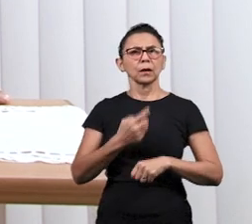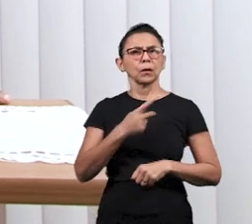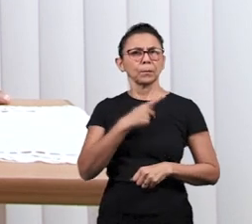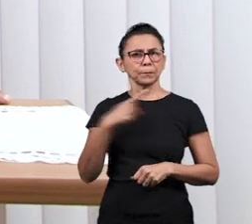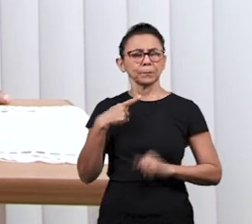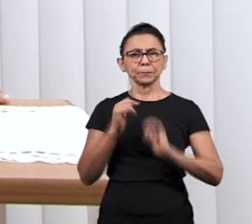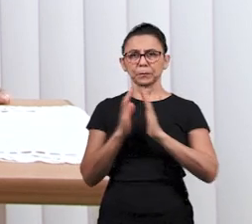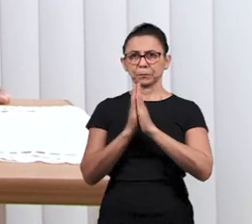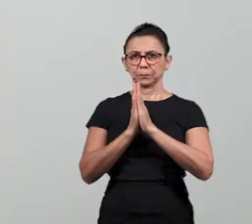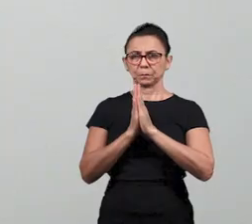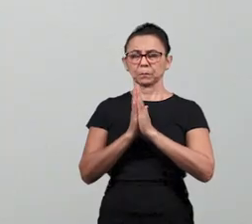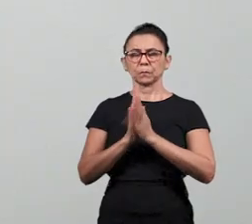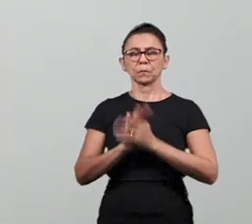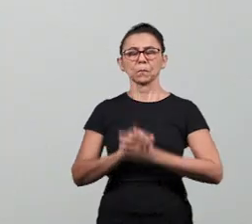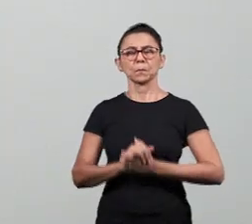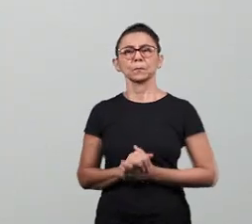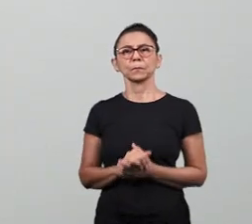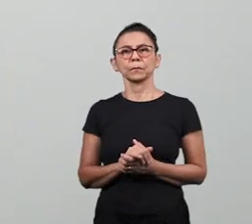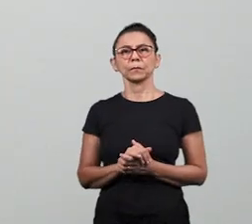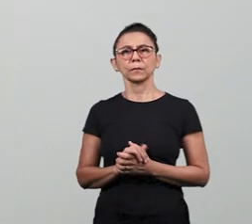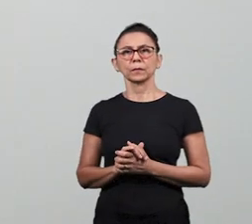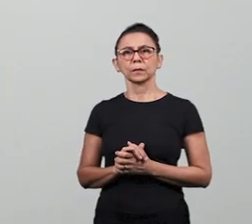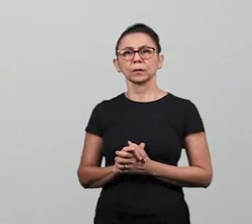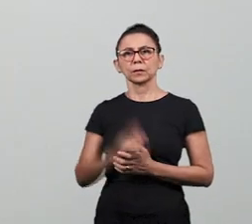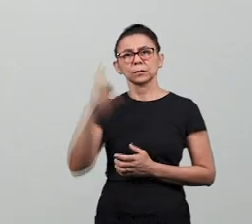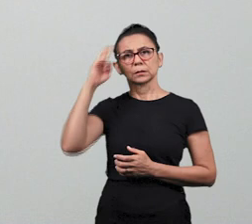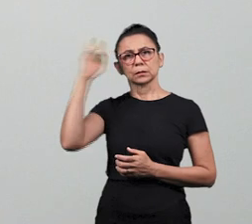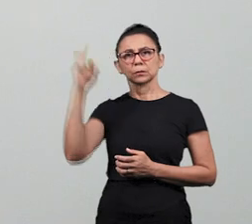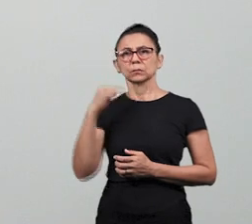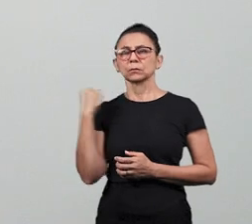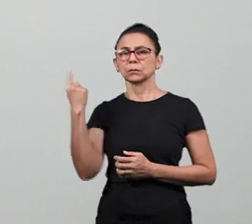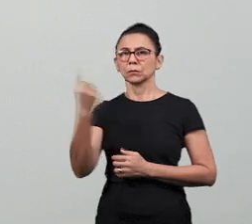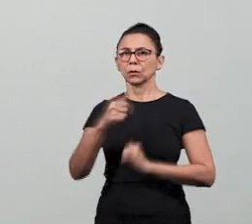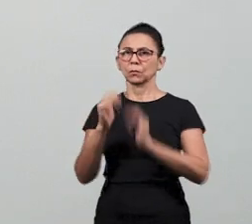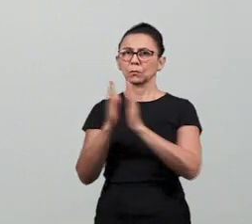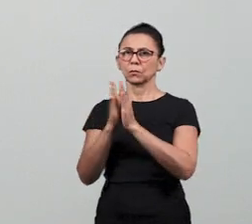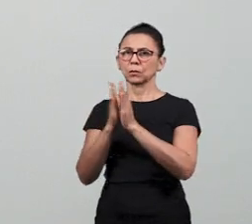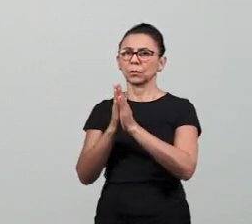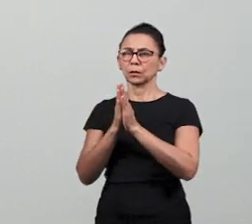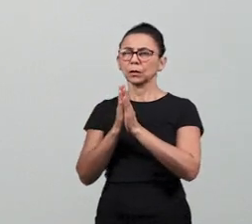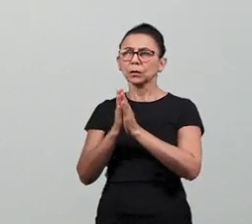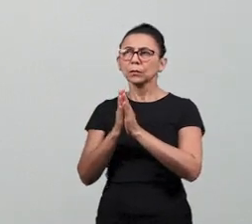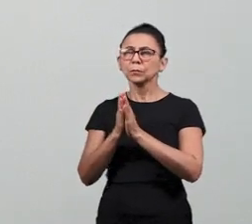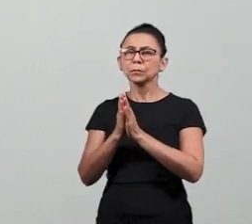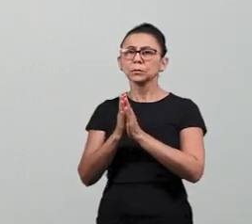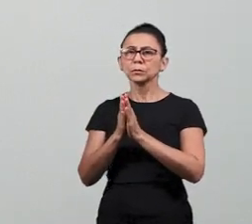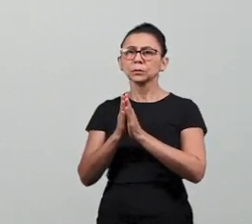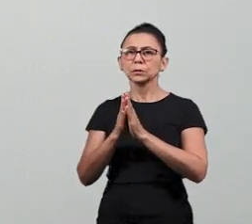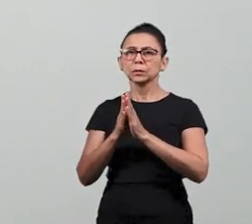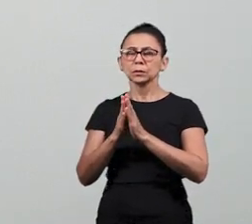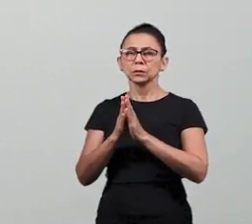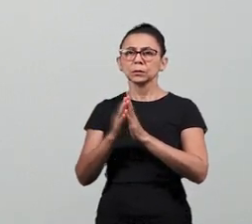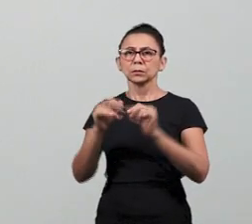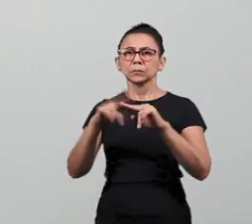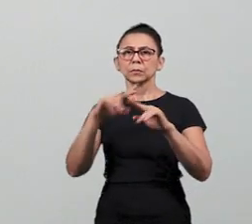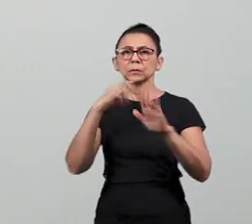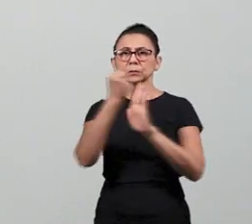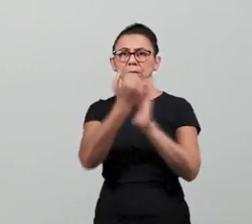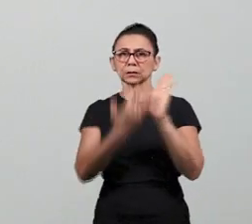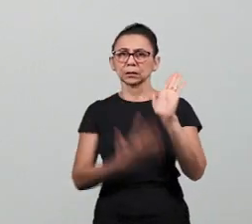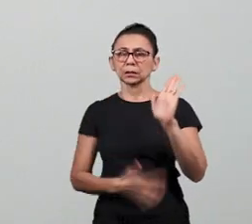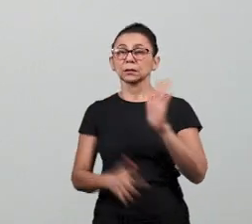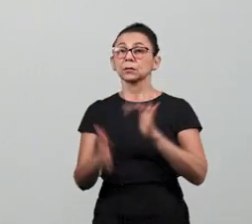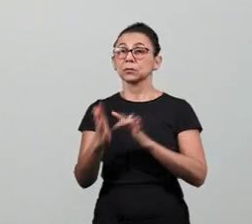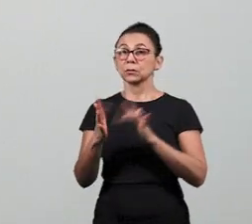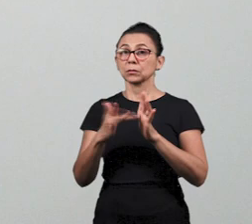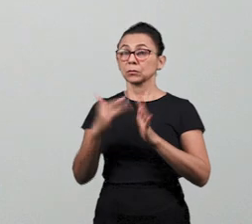наши. И один из пасторов сейчас помолится. Господь, мы взываем к Тебе под покровом